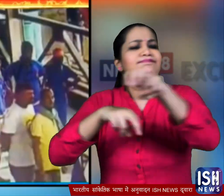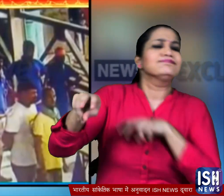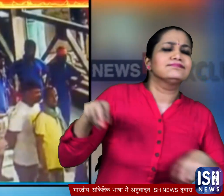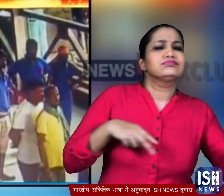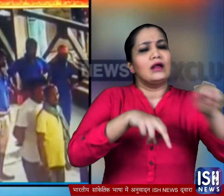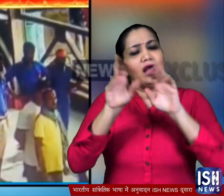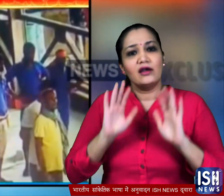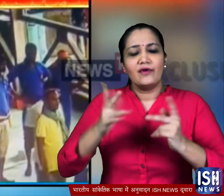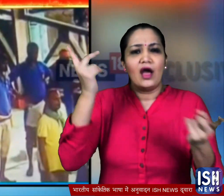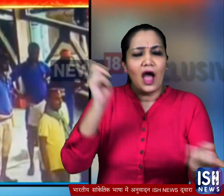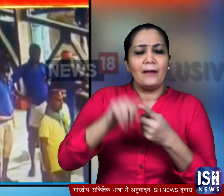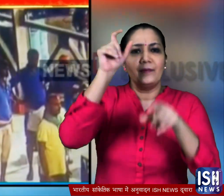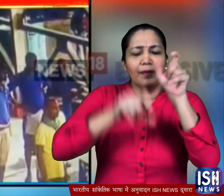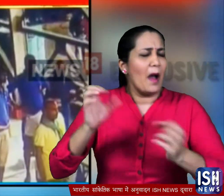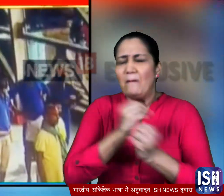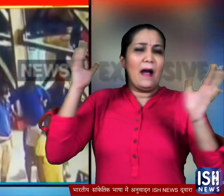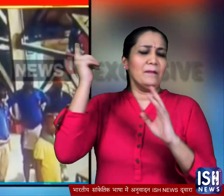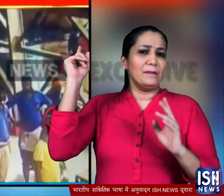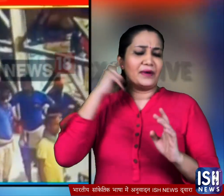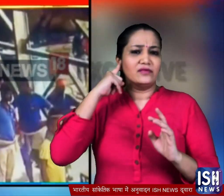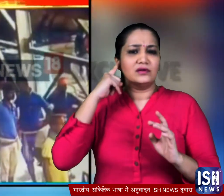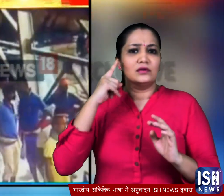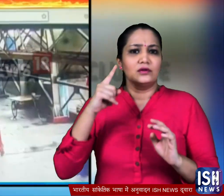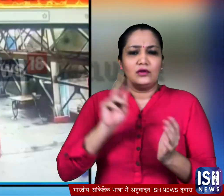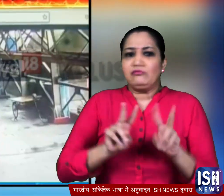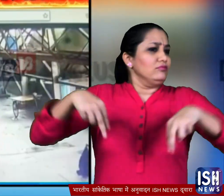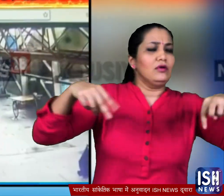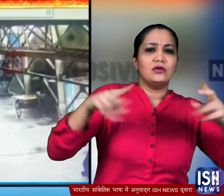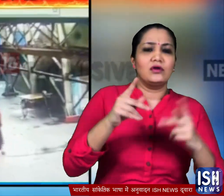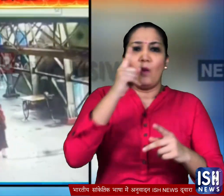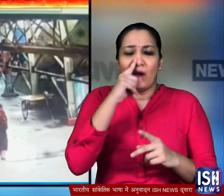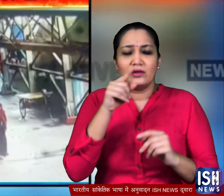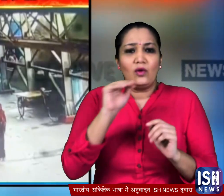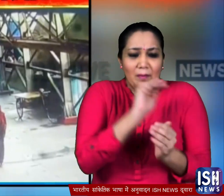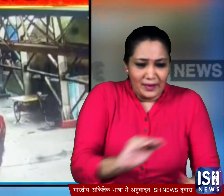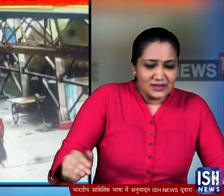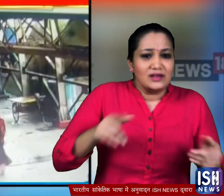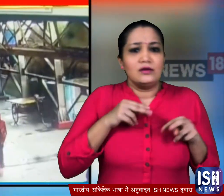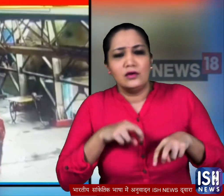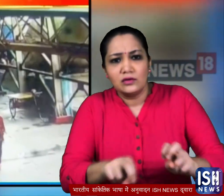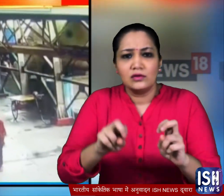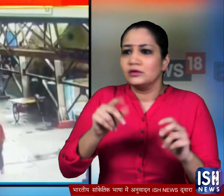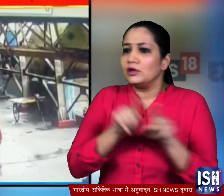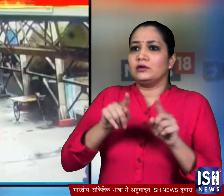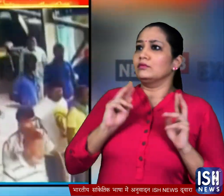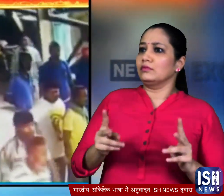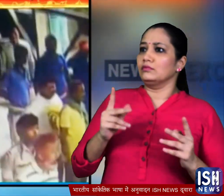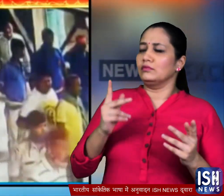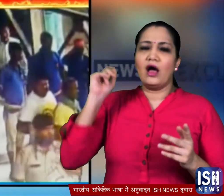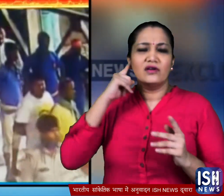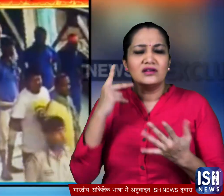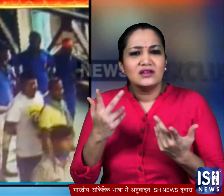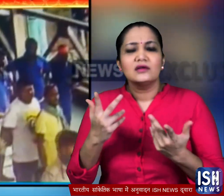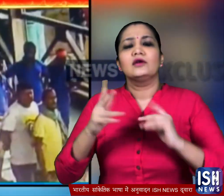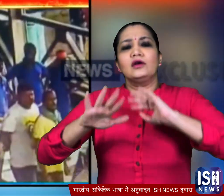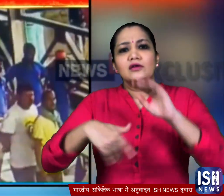दिखाई दी। तभी वहां मौजूद लोग एक जोरदार धमाके की आवाज सुनकर खड़े हो गए। एक महिला जो अपने बच्चों के साथ जा रही थी वो भी अपनी जगह पर रुक गई। देखते ही